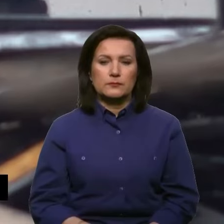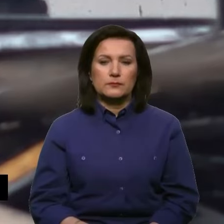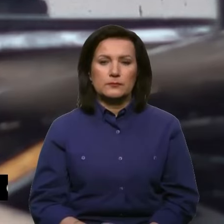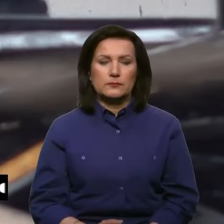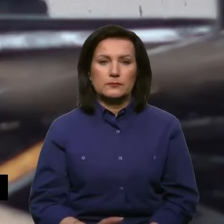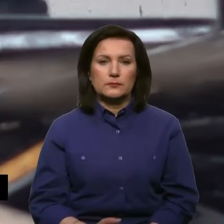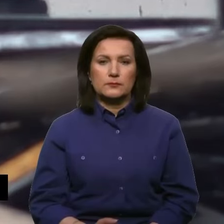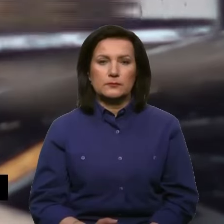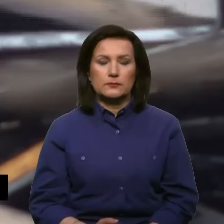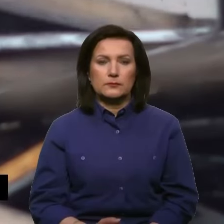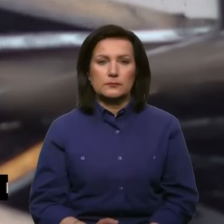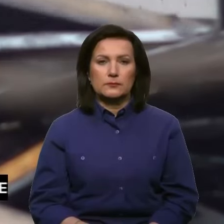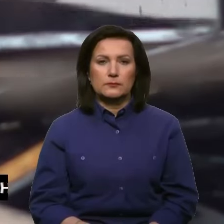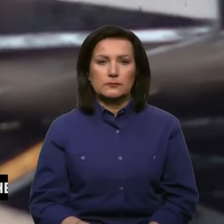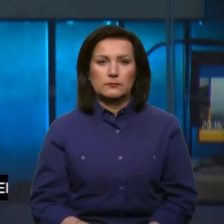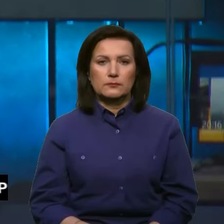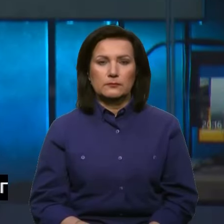Дунда. Суспільне. Новини.